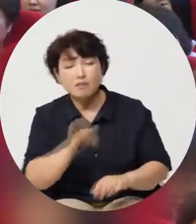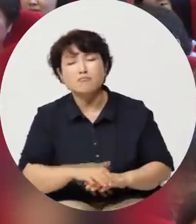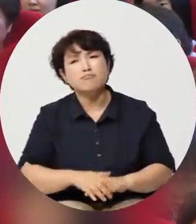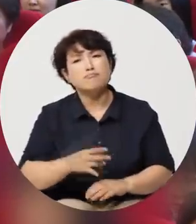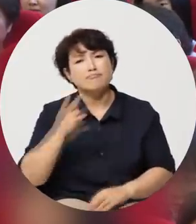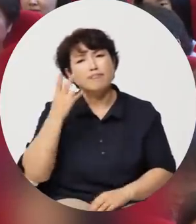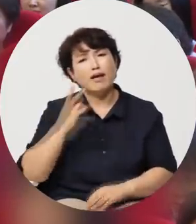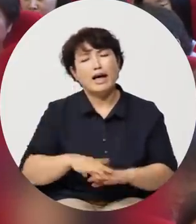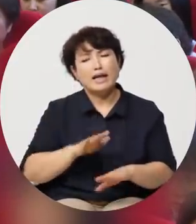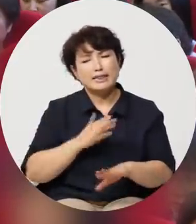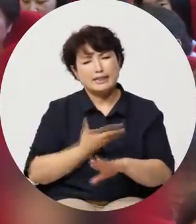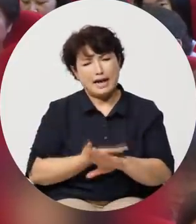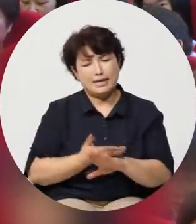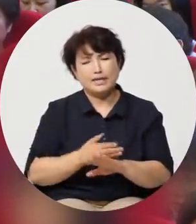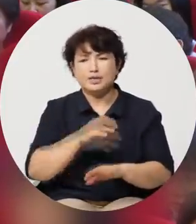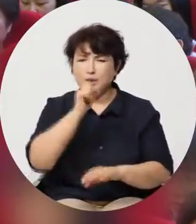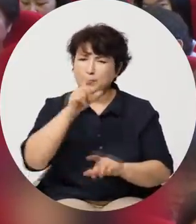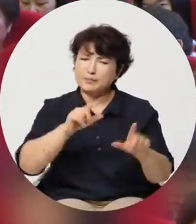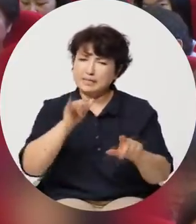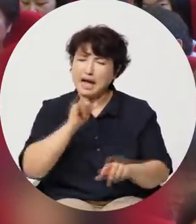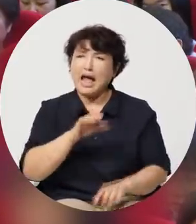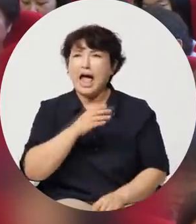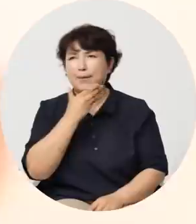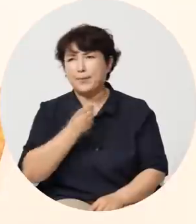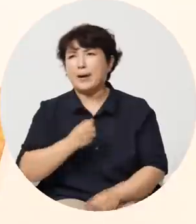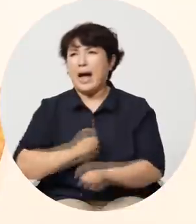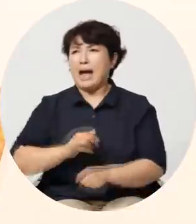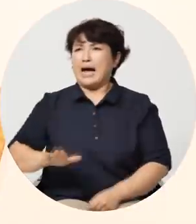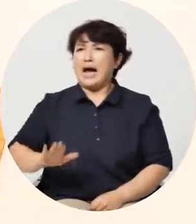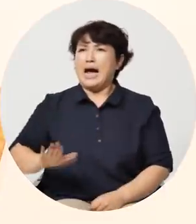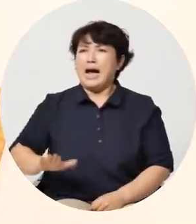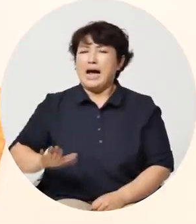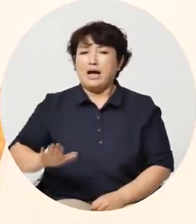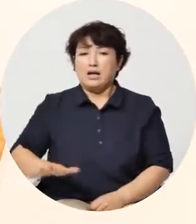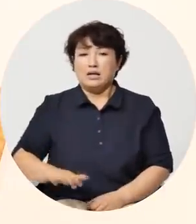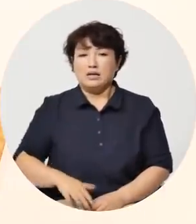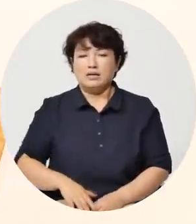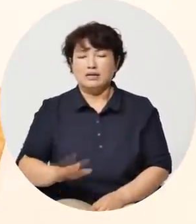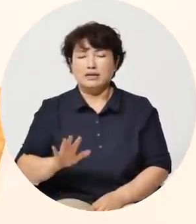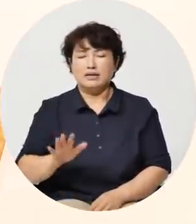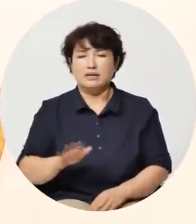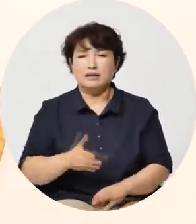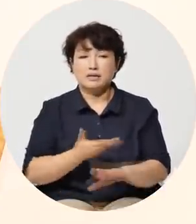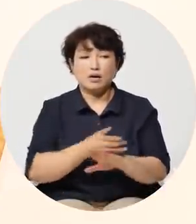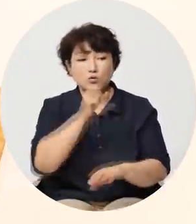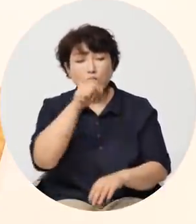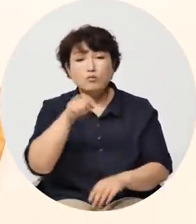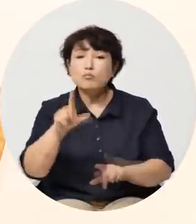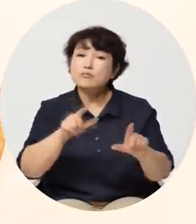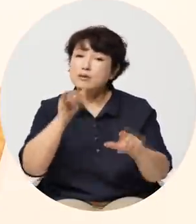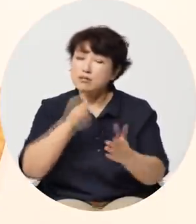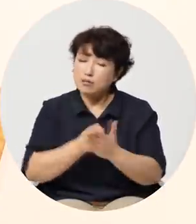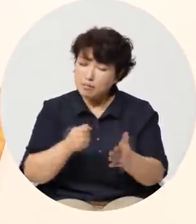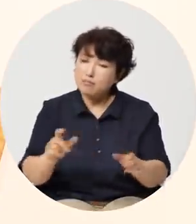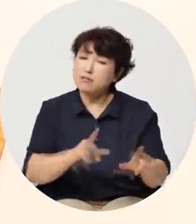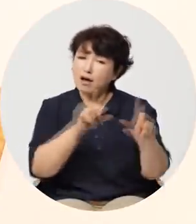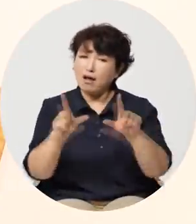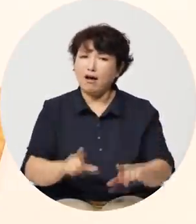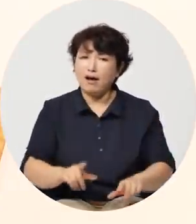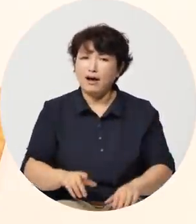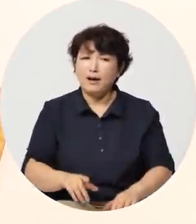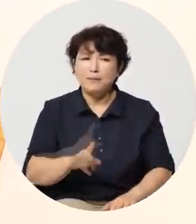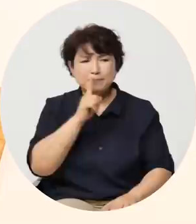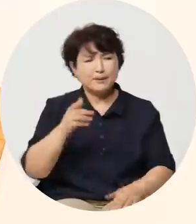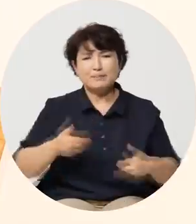그러면 딴 게 좋은 게 있다. 행복하다 이렇게 행복하다 그건 안 돼서 딴 게 좋은 게 있다 그래, 딴 게 좋은 게 있으니 내가 살겠지 뭐